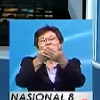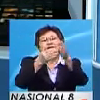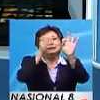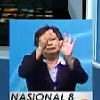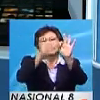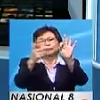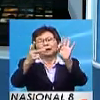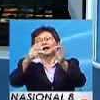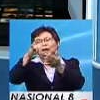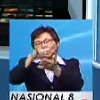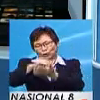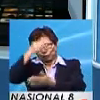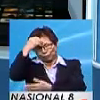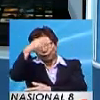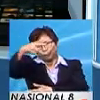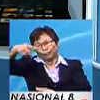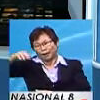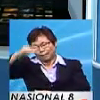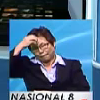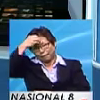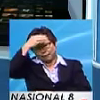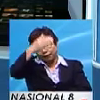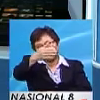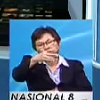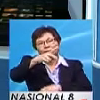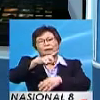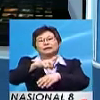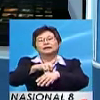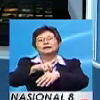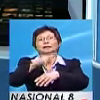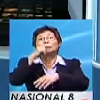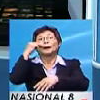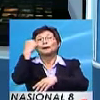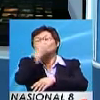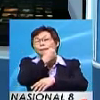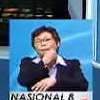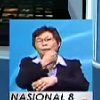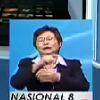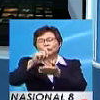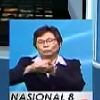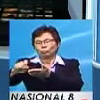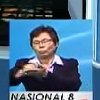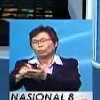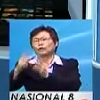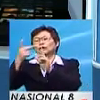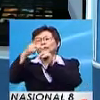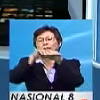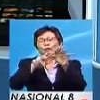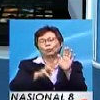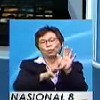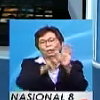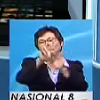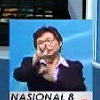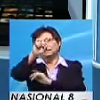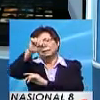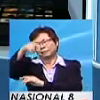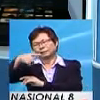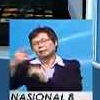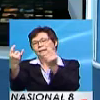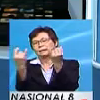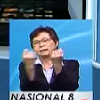perkembangan itu dimaklumkan Perdana Menteri Datuk Seri Najib Tun Razak menerusi jawapan bertulis kepada wakil dap taiping